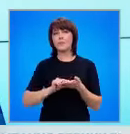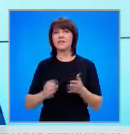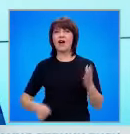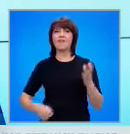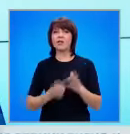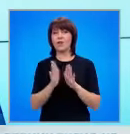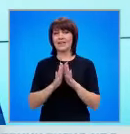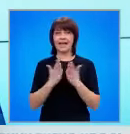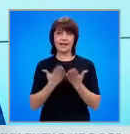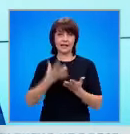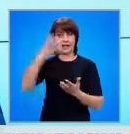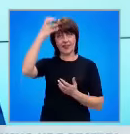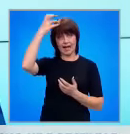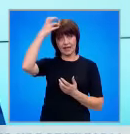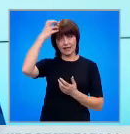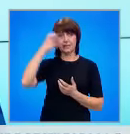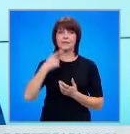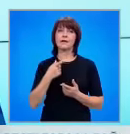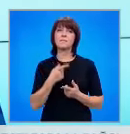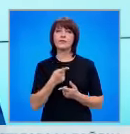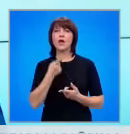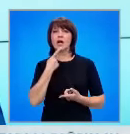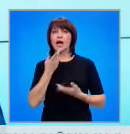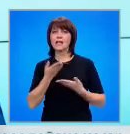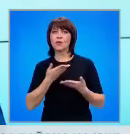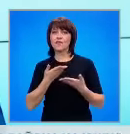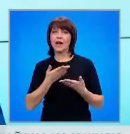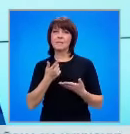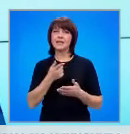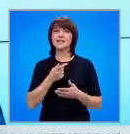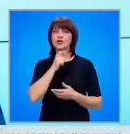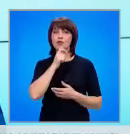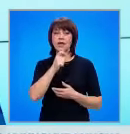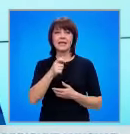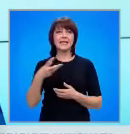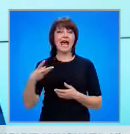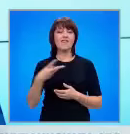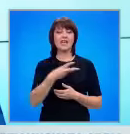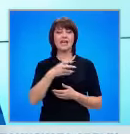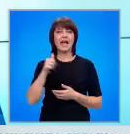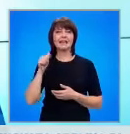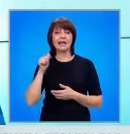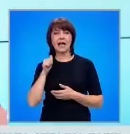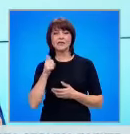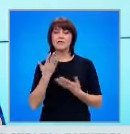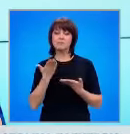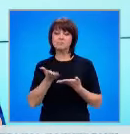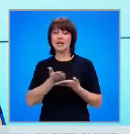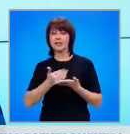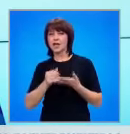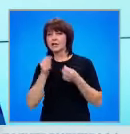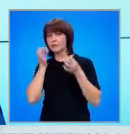биография на кралицата. С прецизния хроникьор разговаря журналистът Евгения Атанасова. Ето част от впечатленията за кралицата,